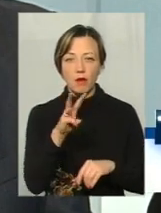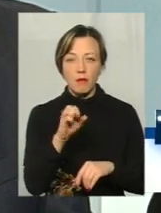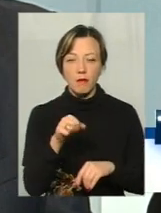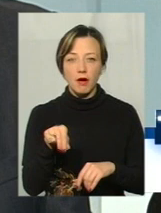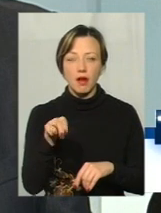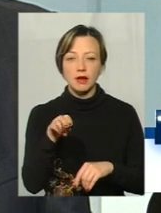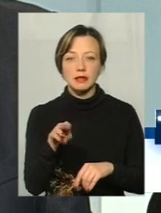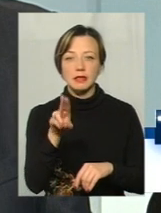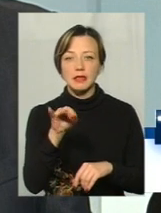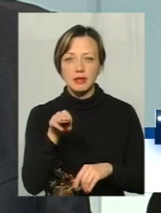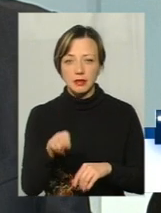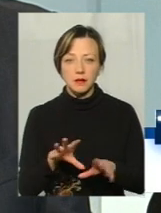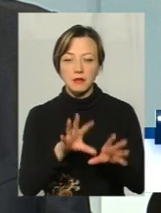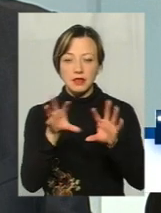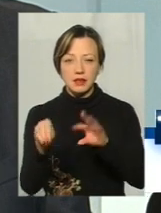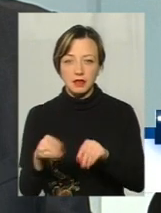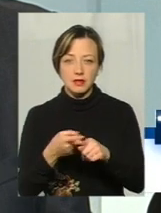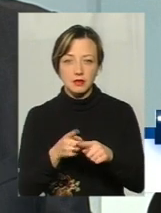конечно, у нас переселенцам это